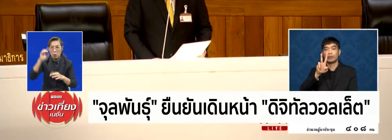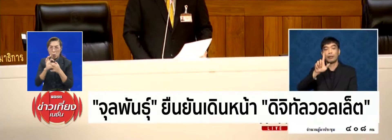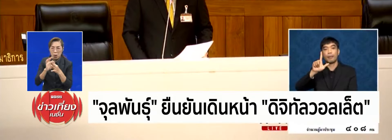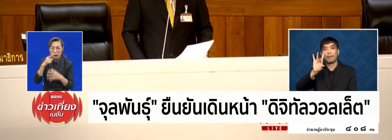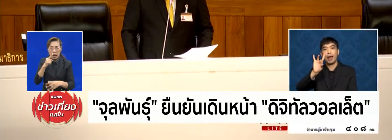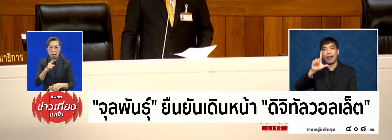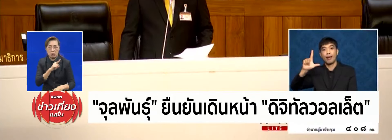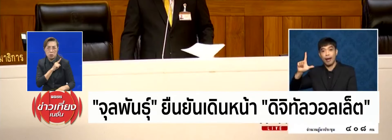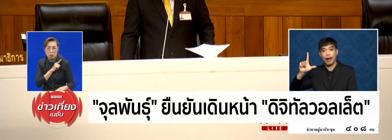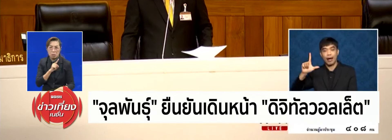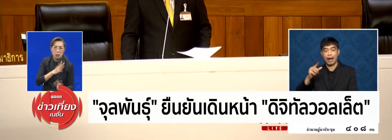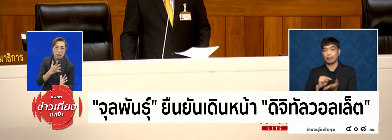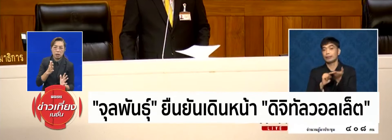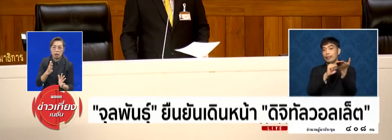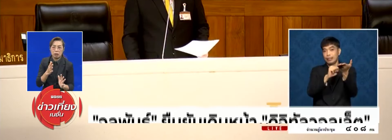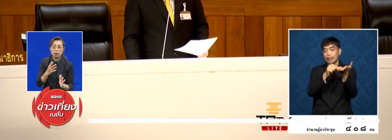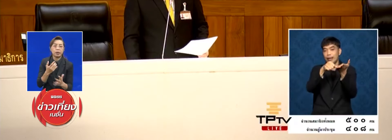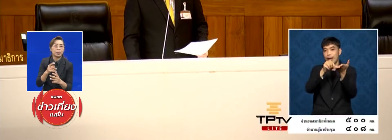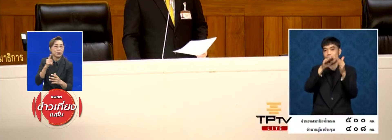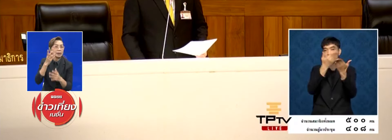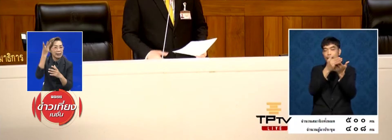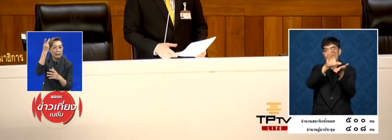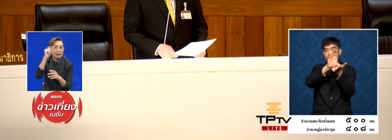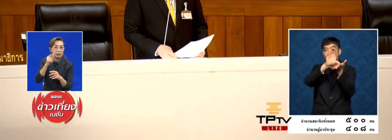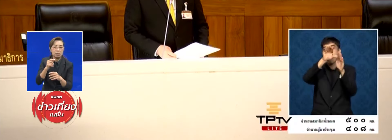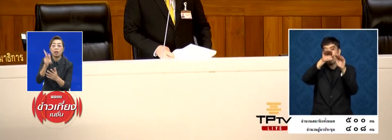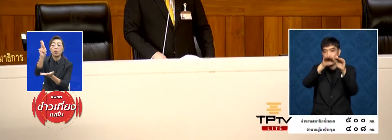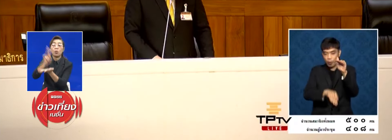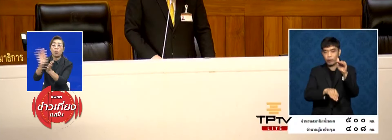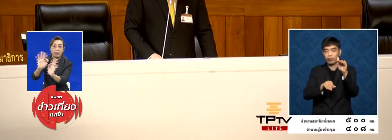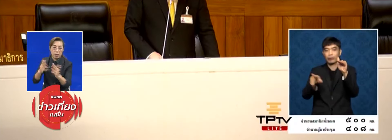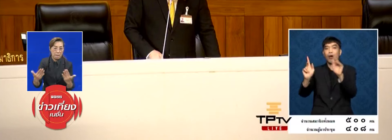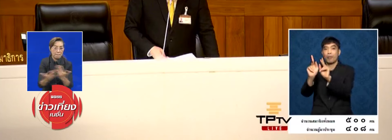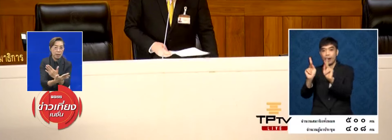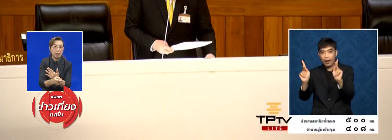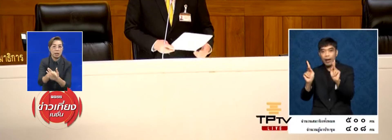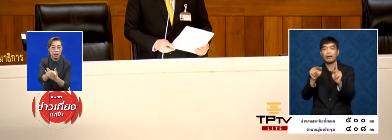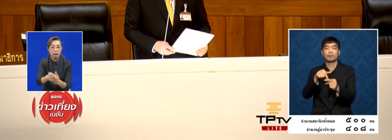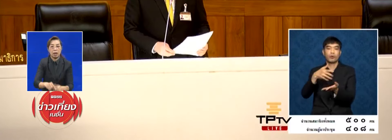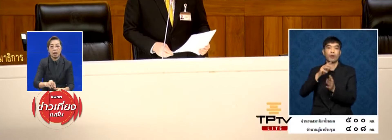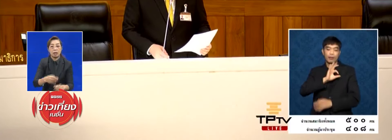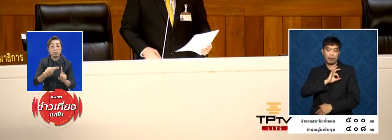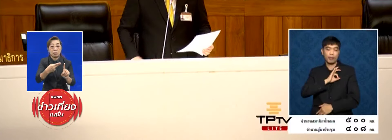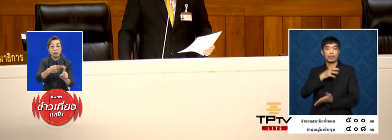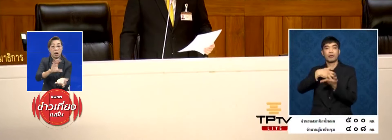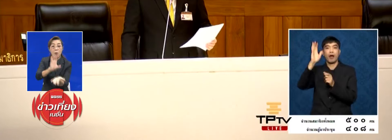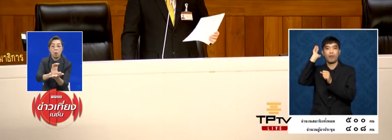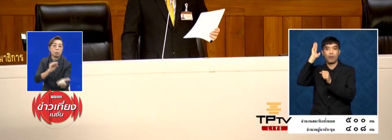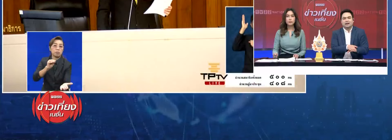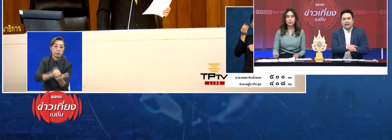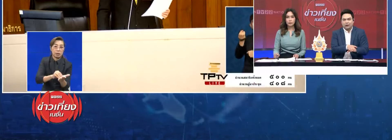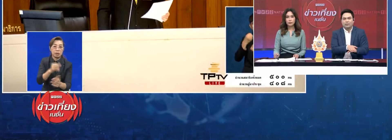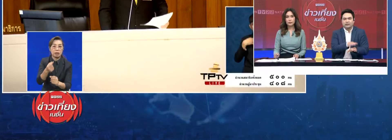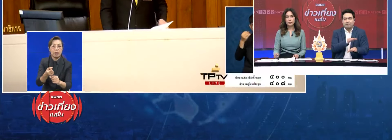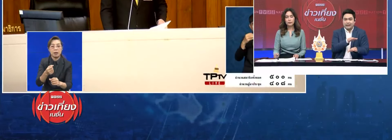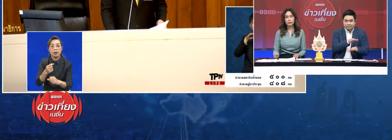นี่ยก็ไม่ต้องกู้ไหมล่ะเอามาใส่ในงบประมาณรายจ่ายซะหมายถึงว่างบพรบ.เราก็ร่างงบประมาณรายจ่ายประจำปีแบบนี้แ